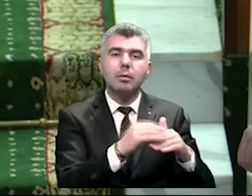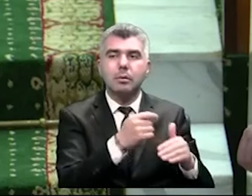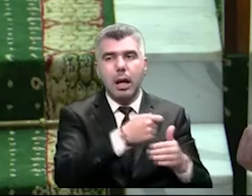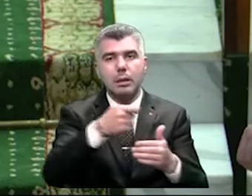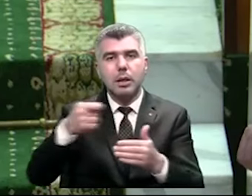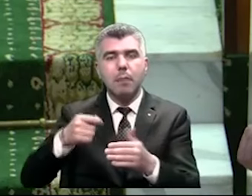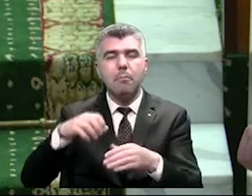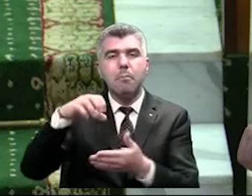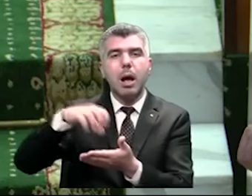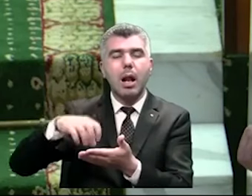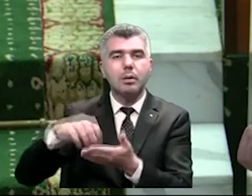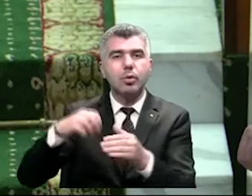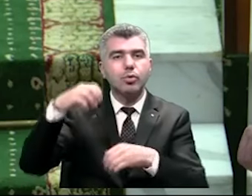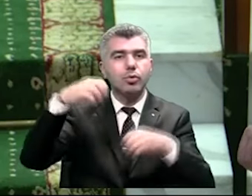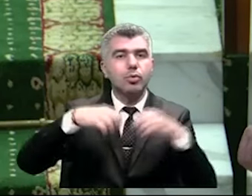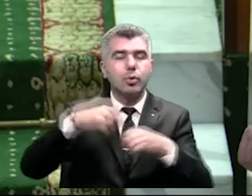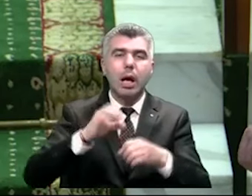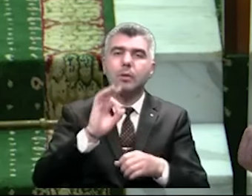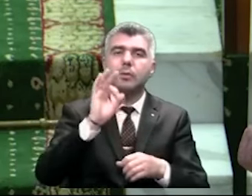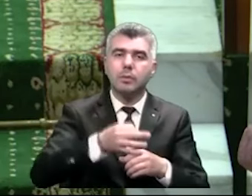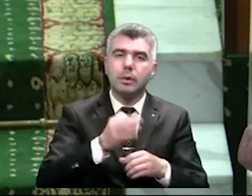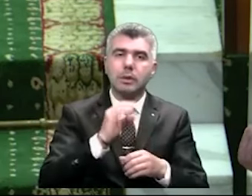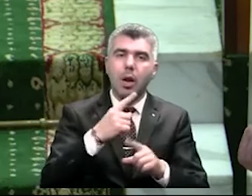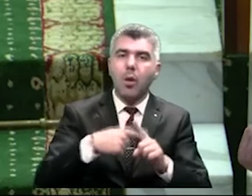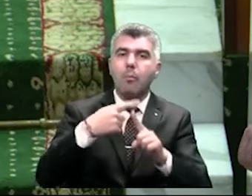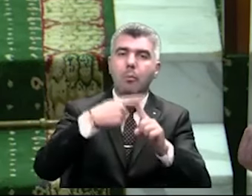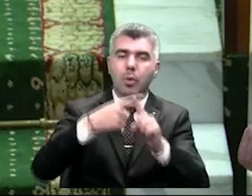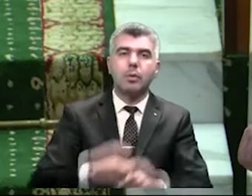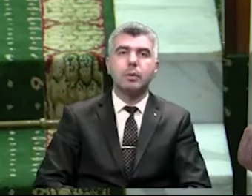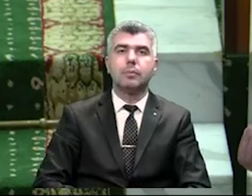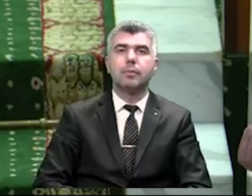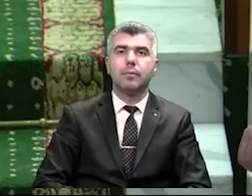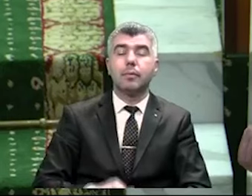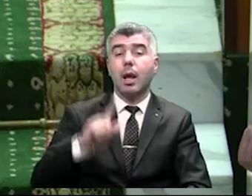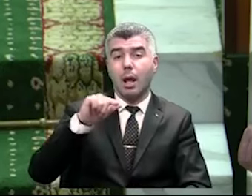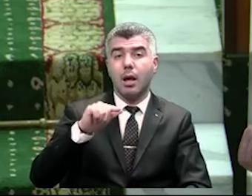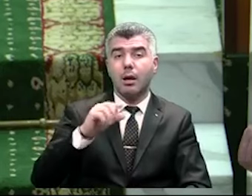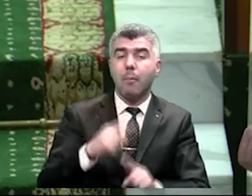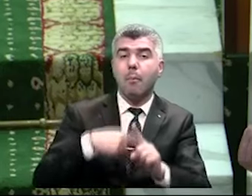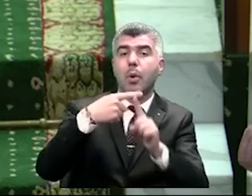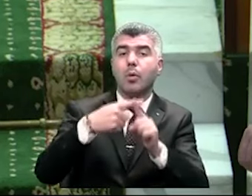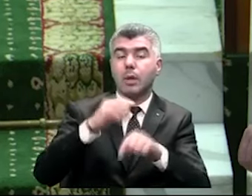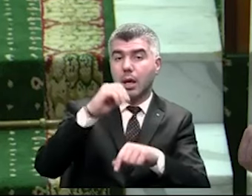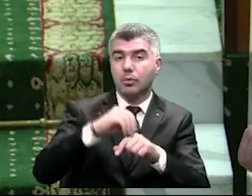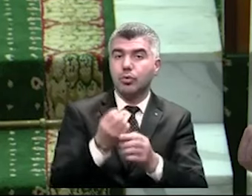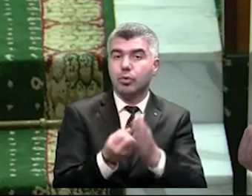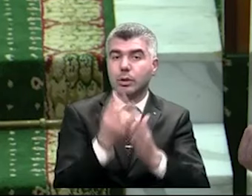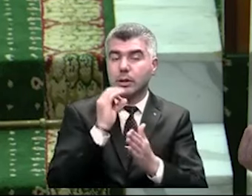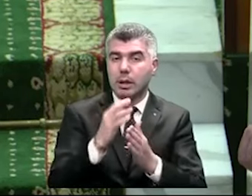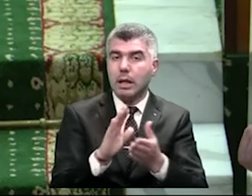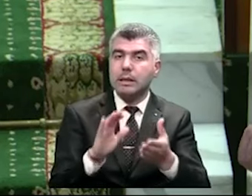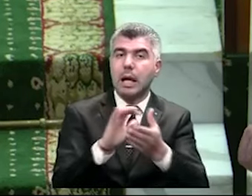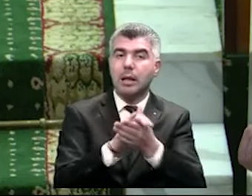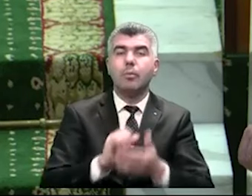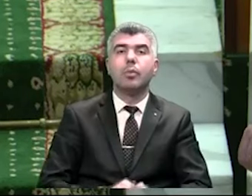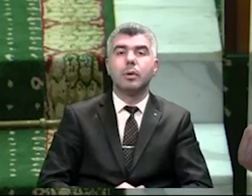فيها العديد من التساقطات المطريه والواردات المائيه ودخلنا كذلك منطق جديد في اطار كذلك التضامن